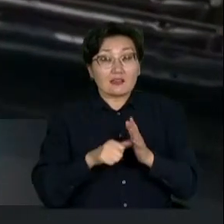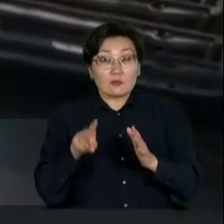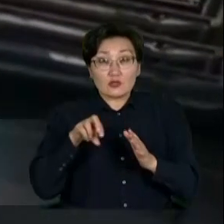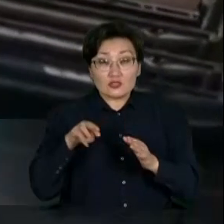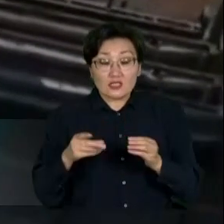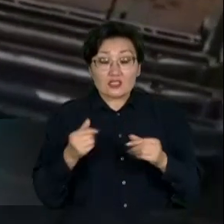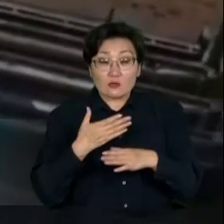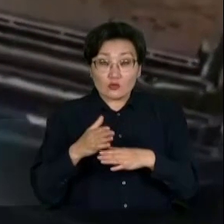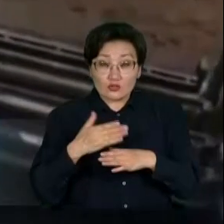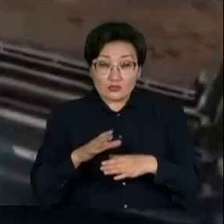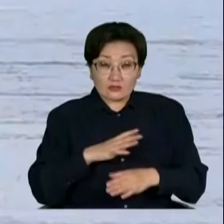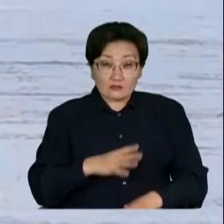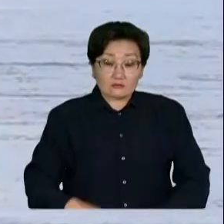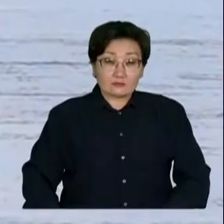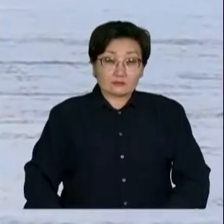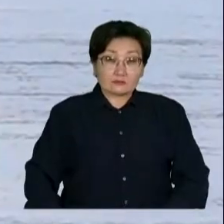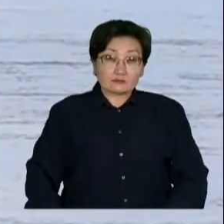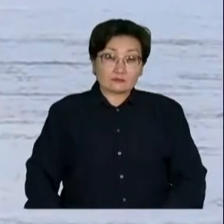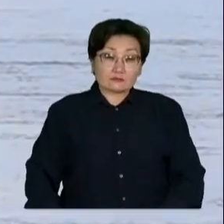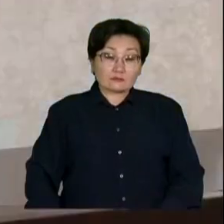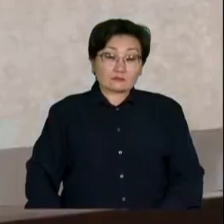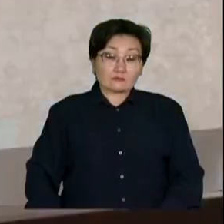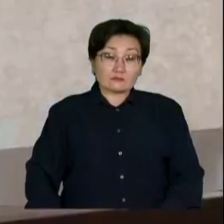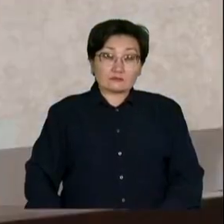астам қаржы бөлініпті.